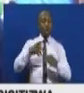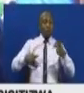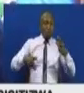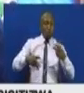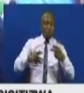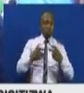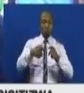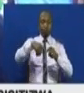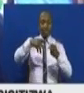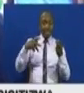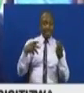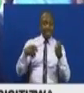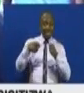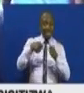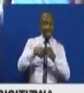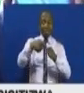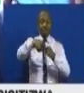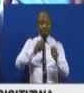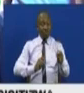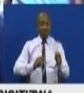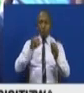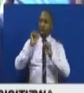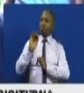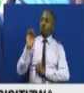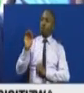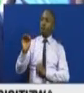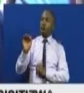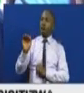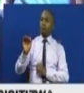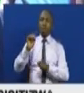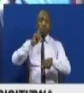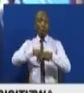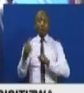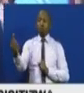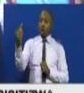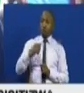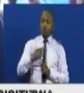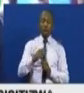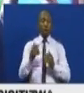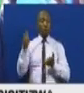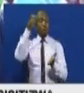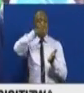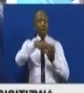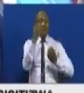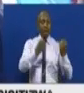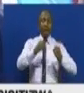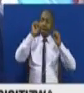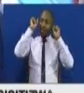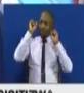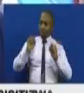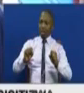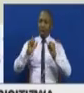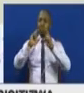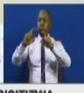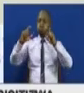ukishachukua tiketi ni lazima tukupe angalizo kwamba utakapoona kuja kusafiri kwenye hizo gari unapaswa uje na